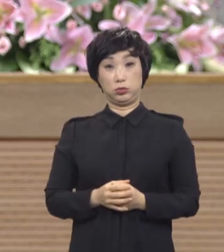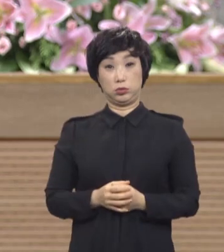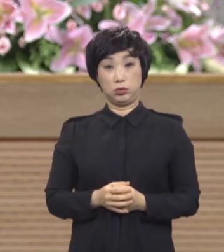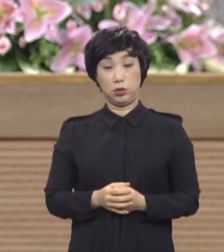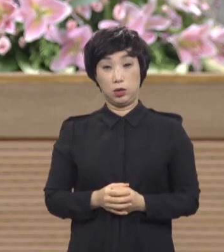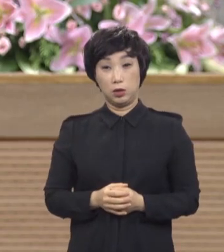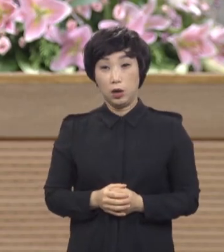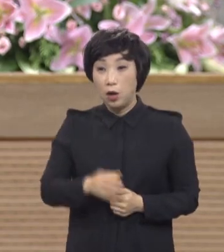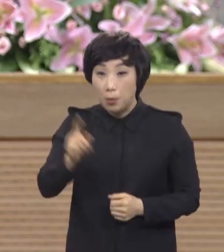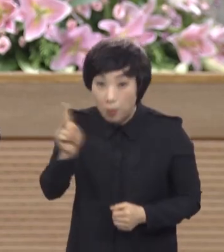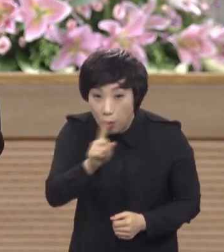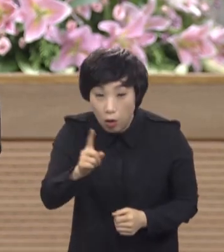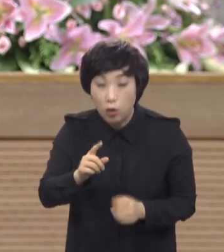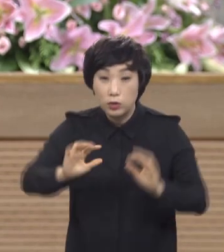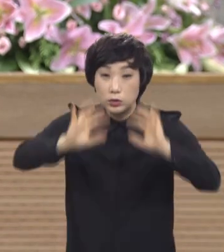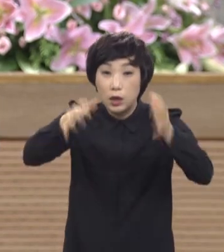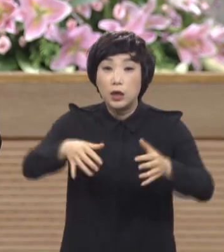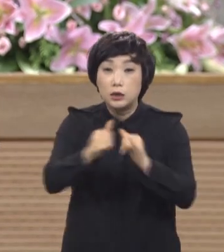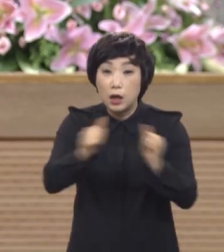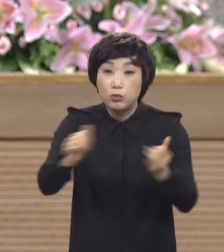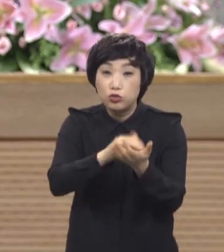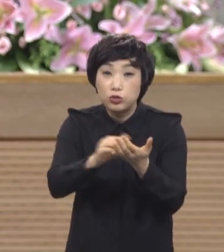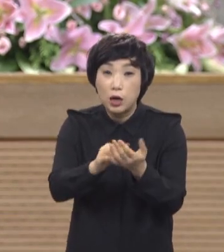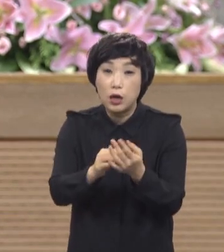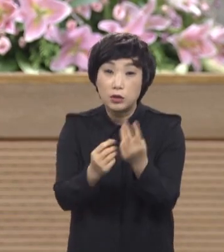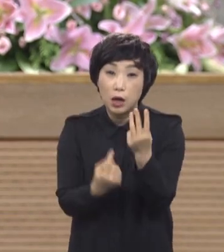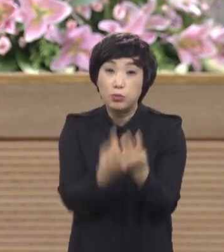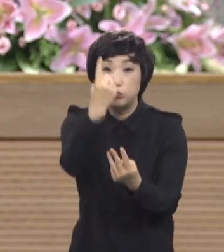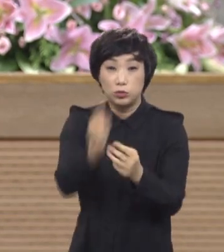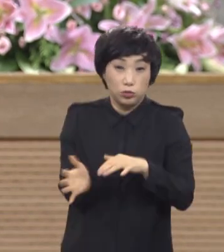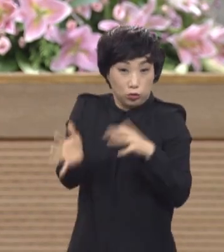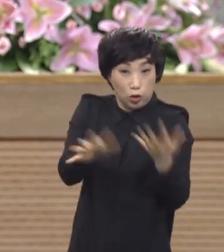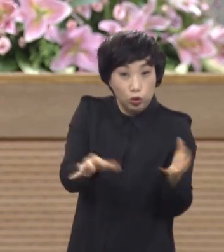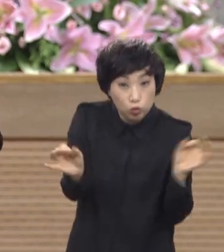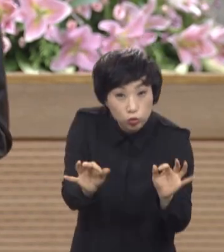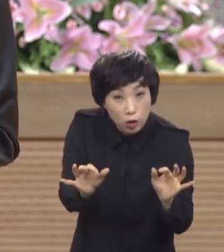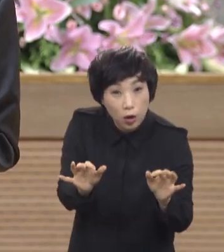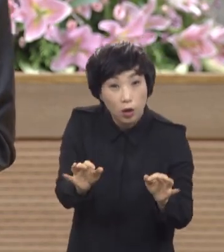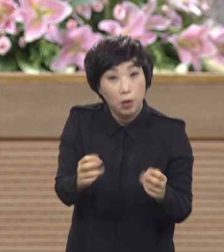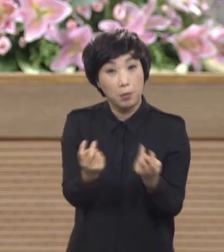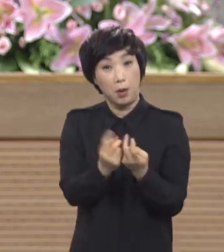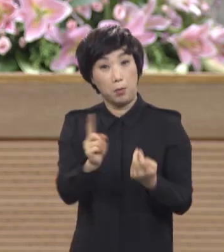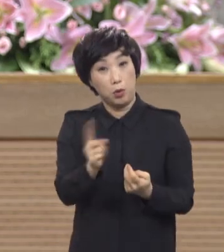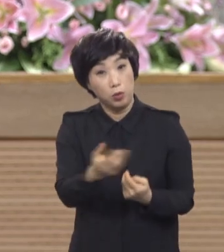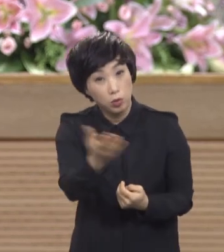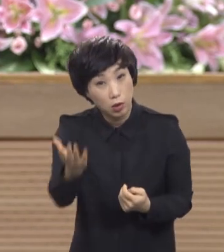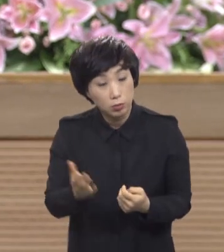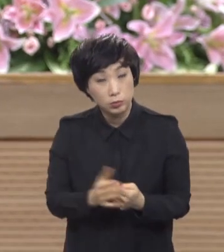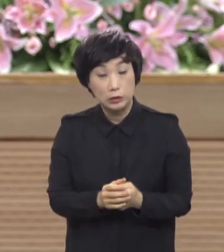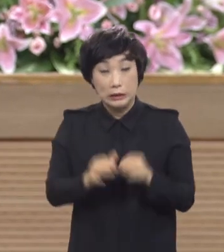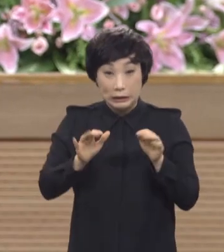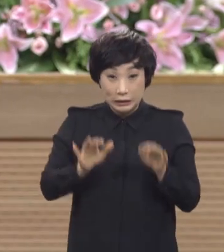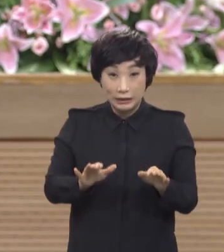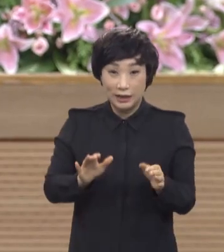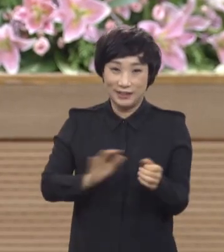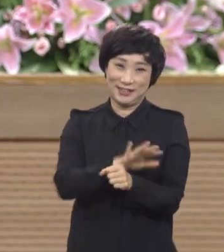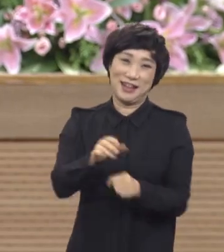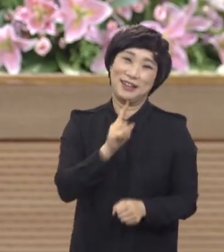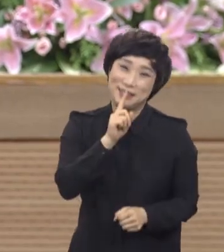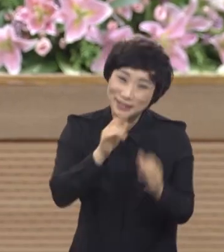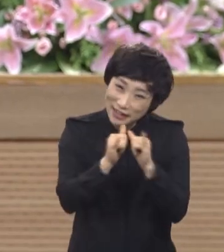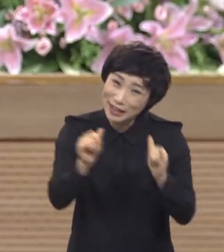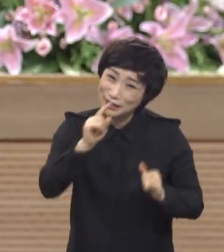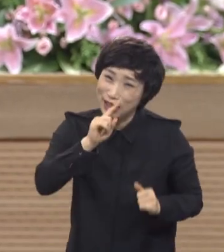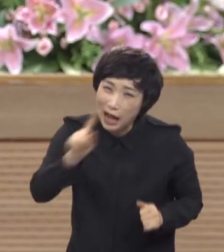어떤 것으로 전 세계 인구를 한 시의 3분의 1을 죽이겠는가 그런데 사랑하는 자들아